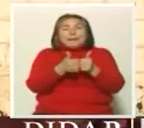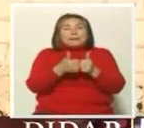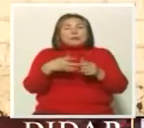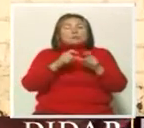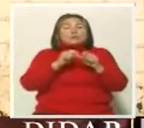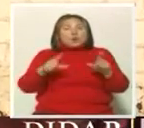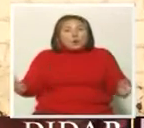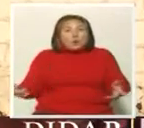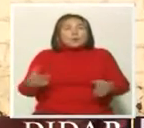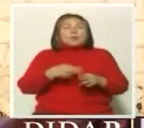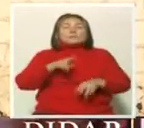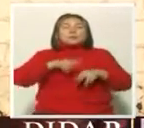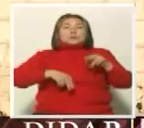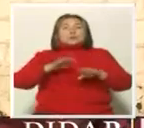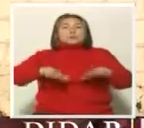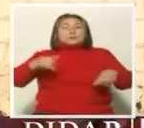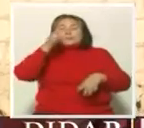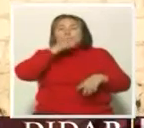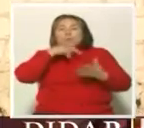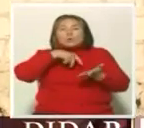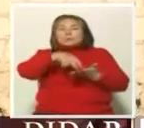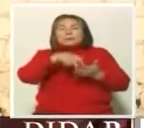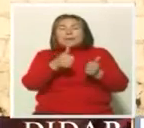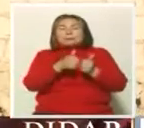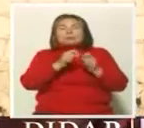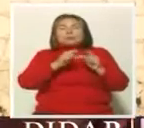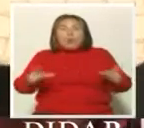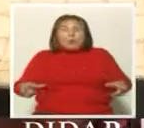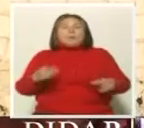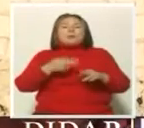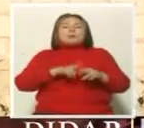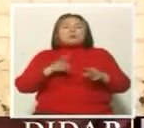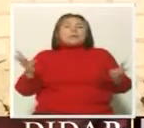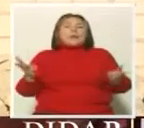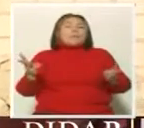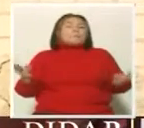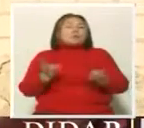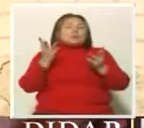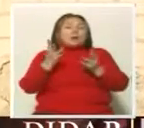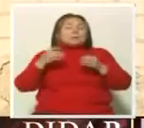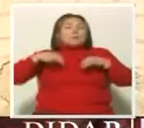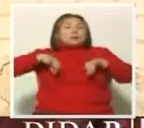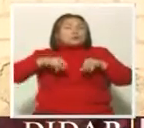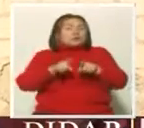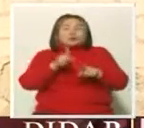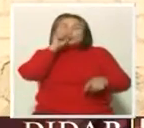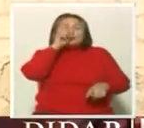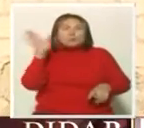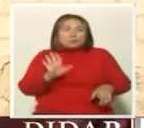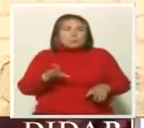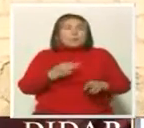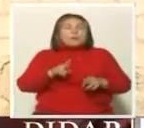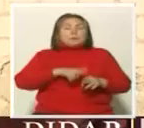расположена школа и застройки дети не смогут пройти к учебному заведению да еще и для пожарных въезд перекрыт Кроме того тут проходит